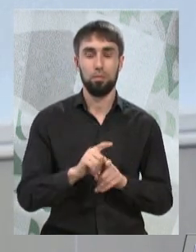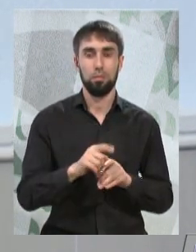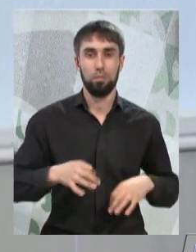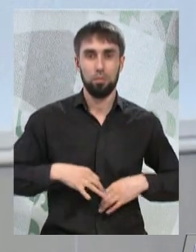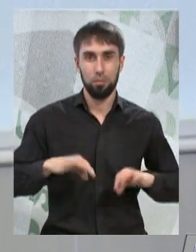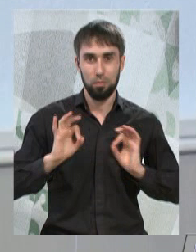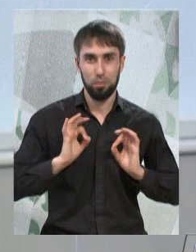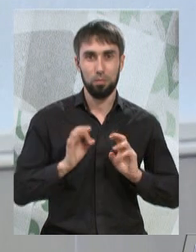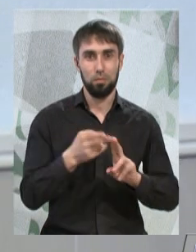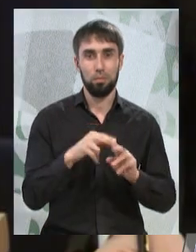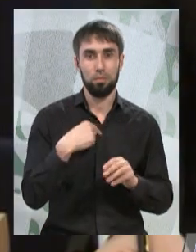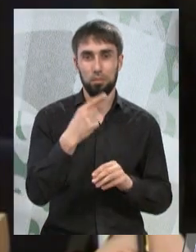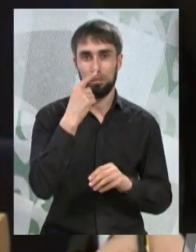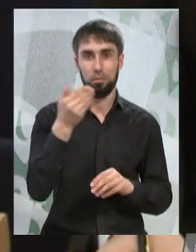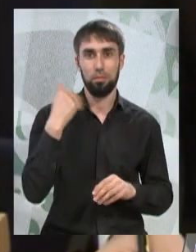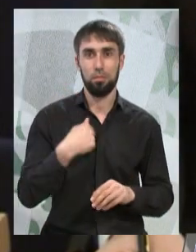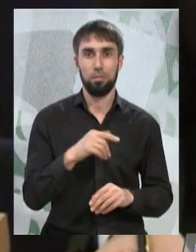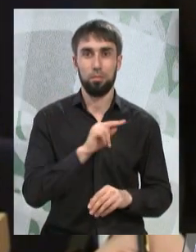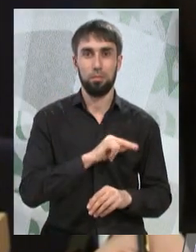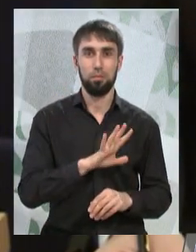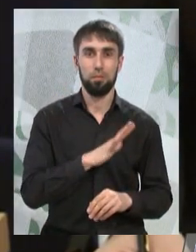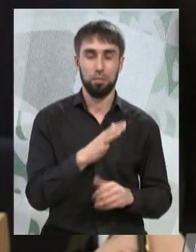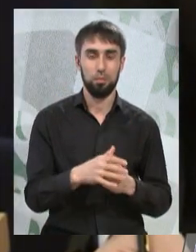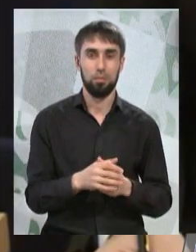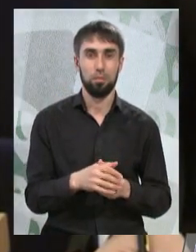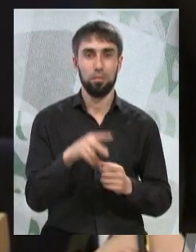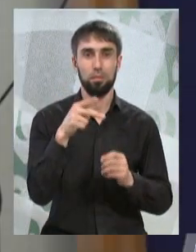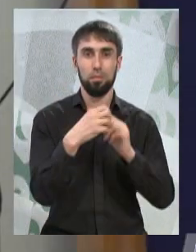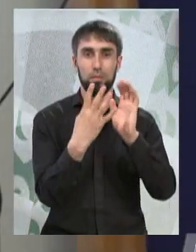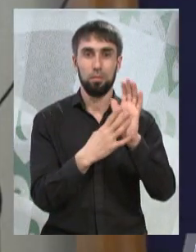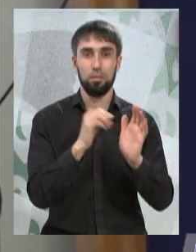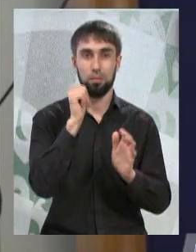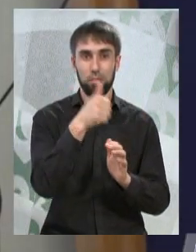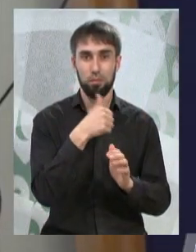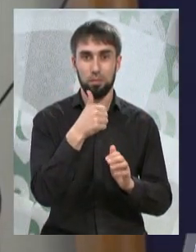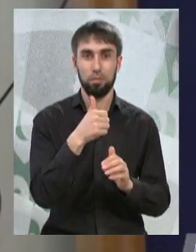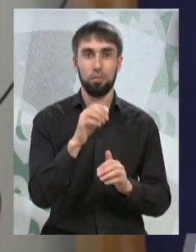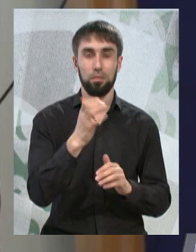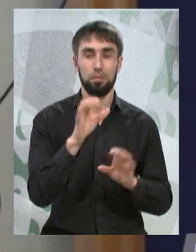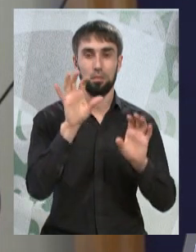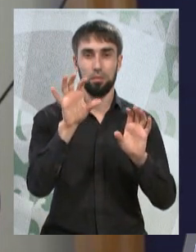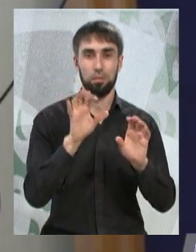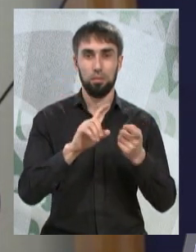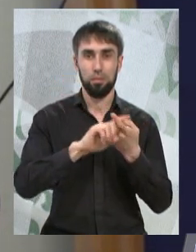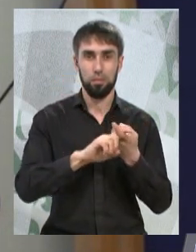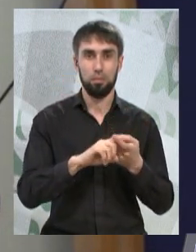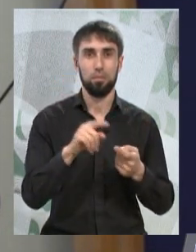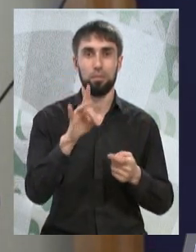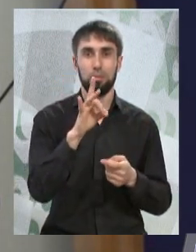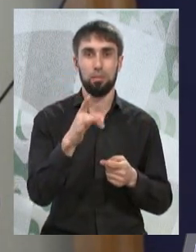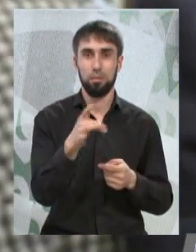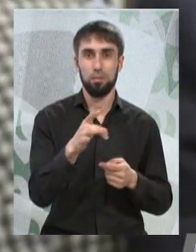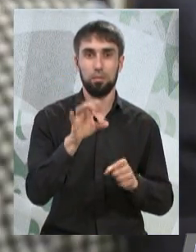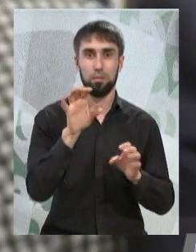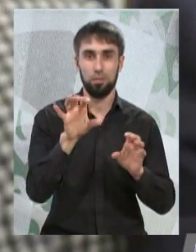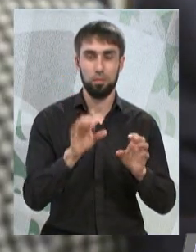не отскочил, как говорится. С 1 сентября 2019 года в соответствии с федеральным законом в районных судах вступило в